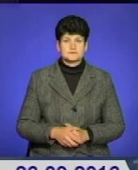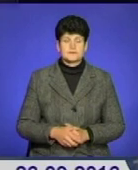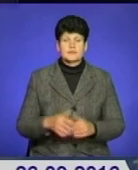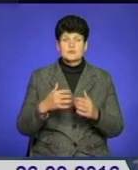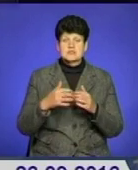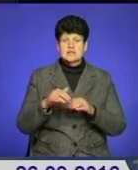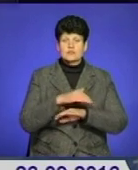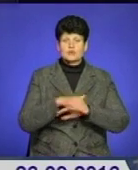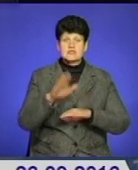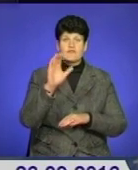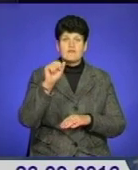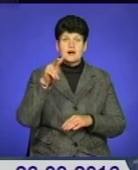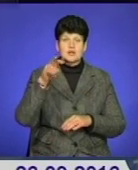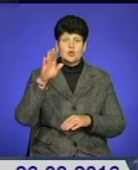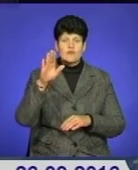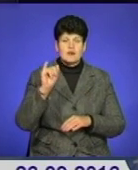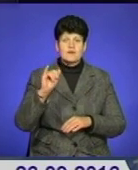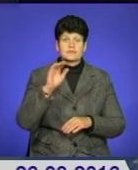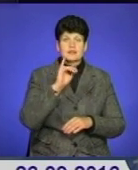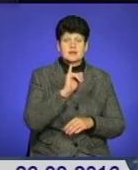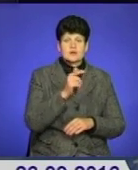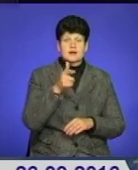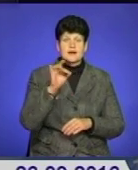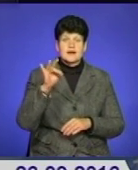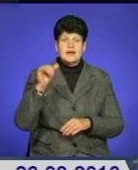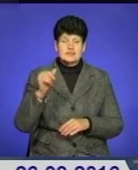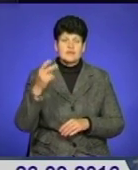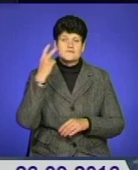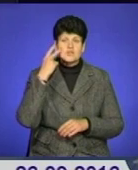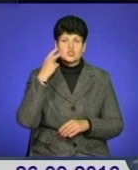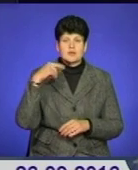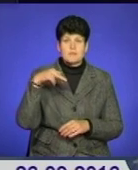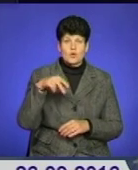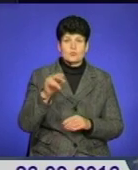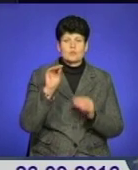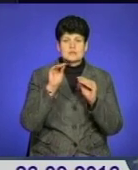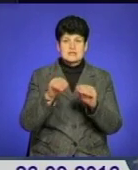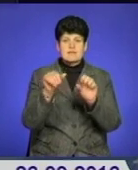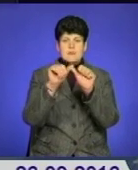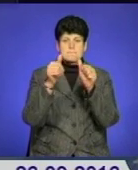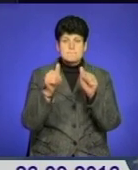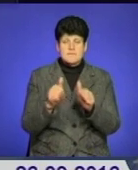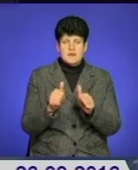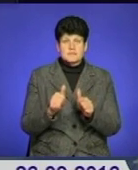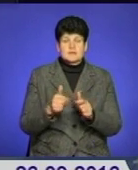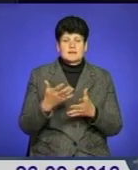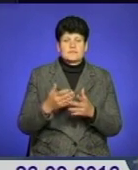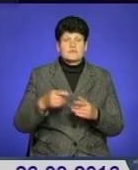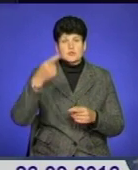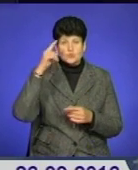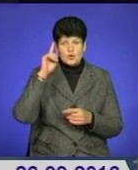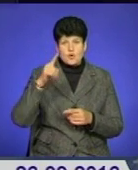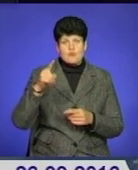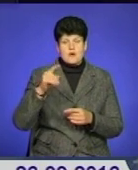Посеред вулиці Валова Ігор Герета, вічний перехожий, так назвали пам'ятник, який встановили до річниці дня народження відомого археолога,